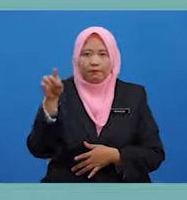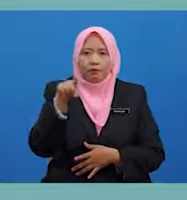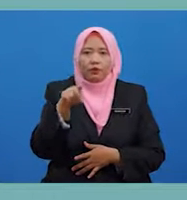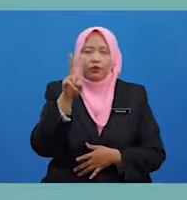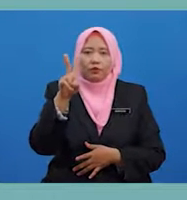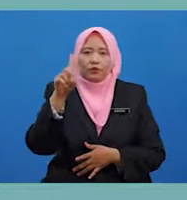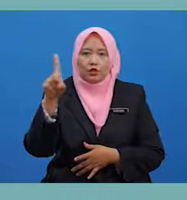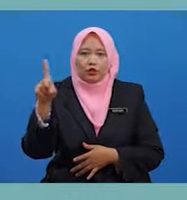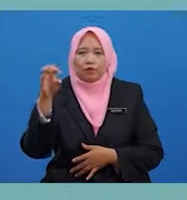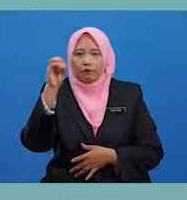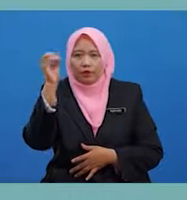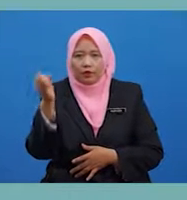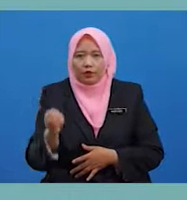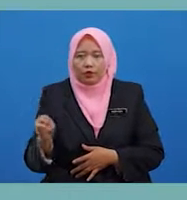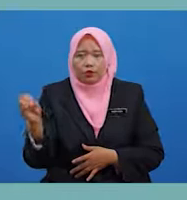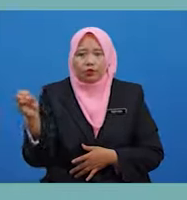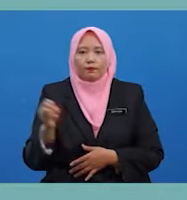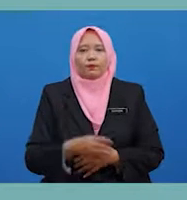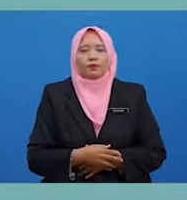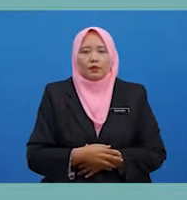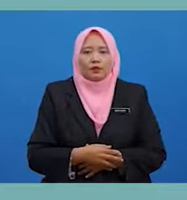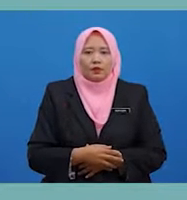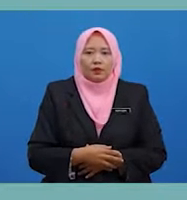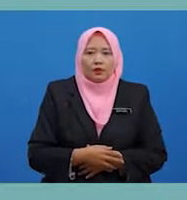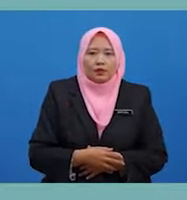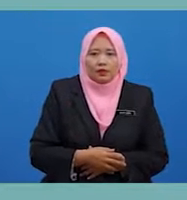18.21%. Seterusnya, nilai